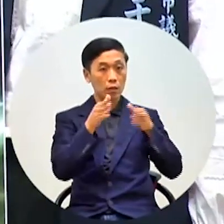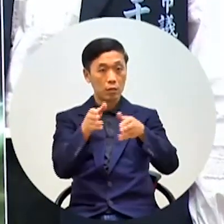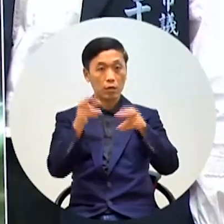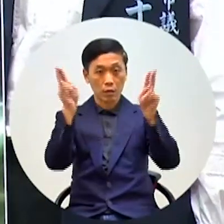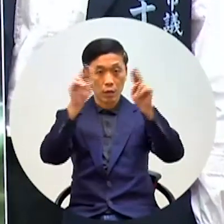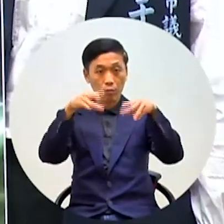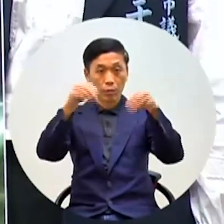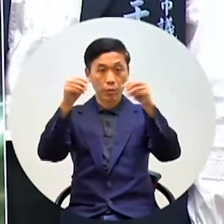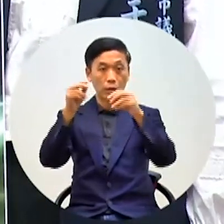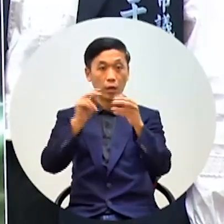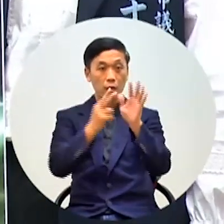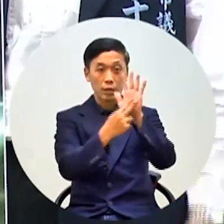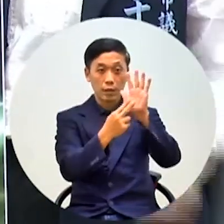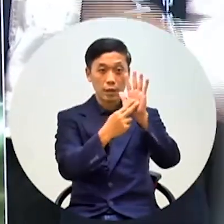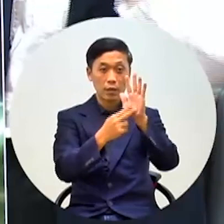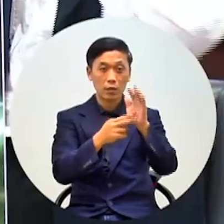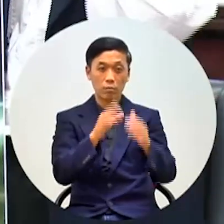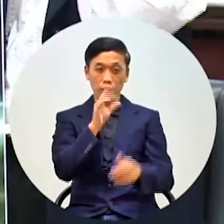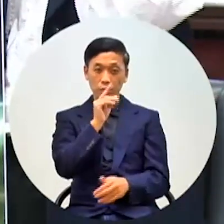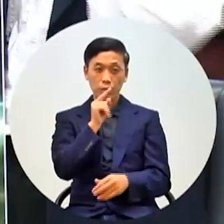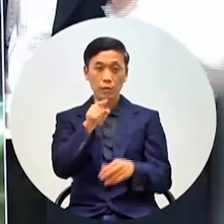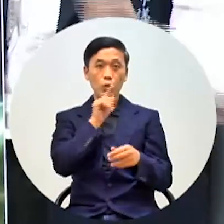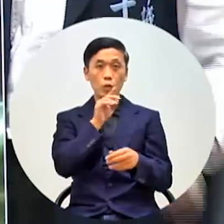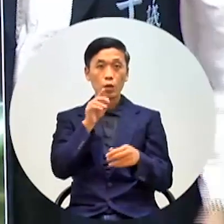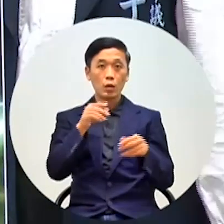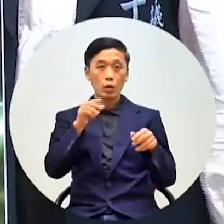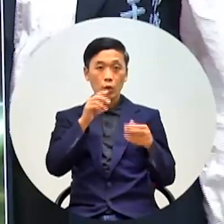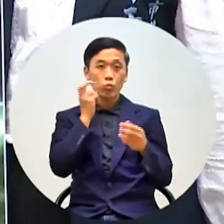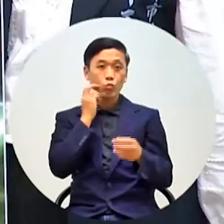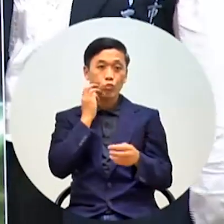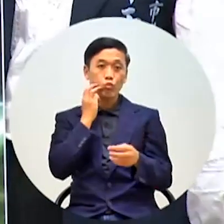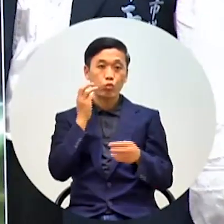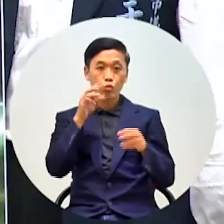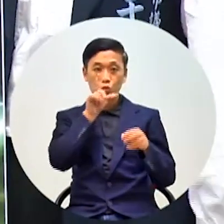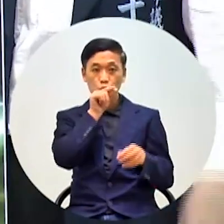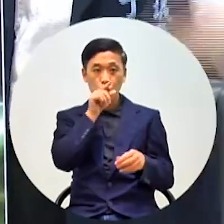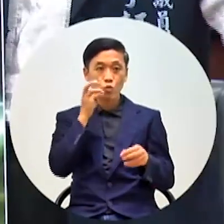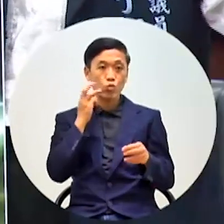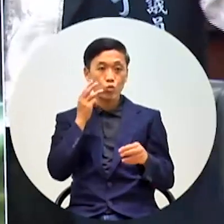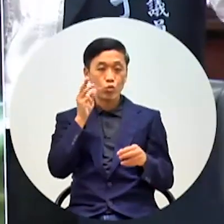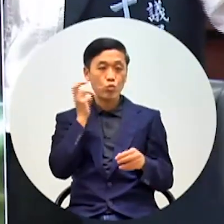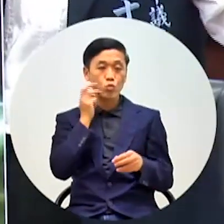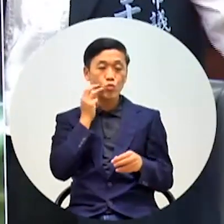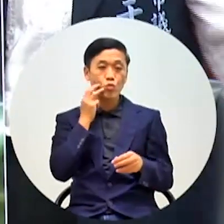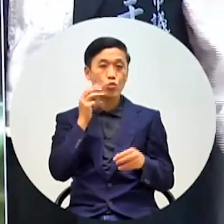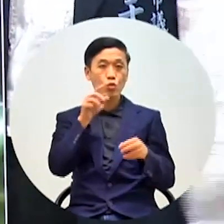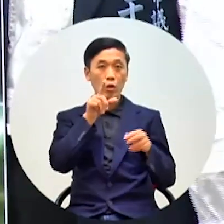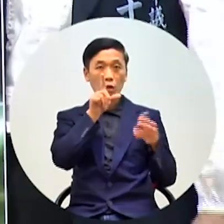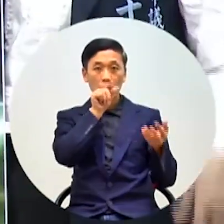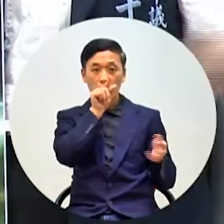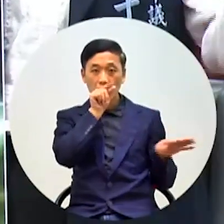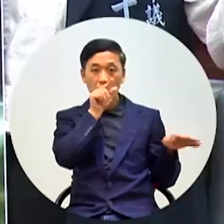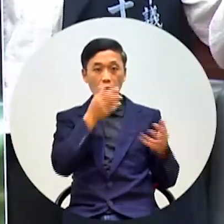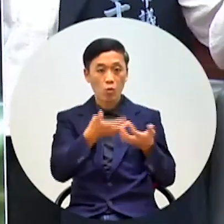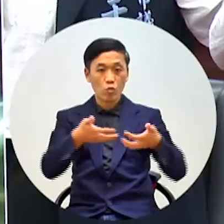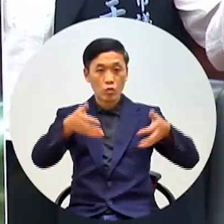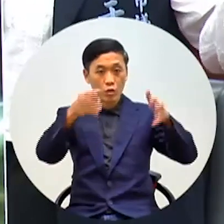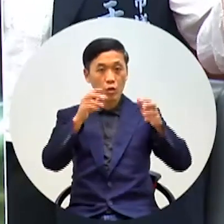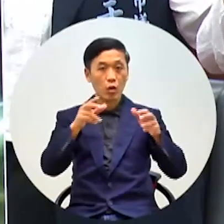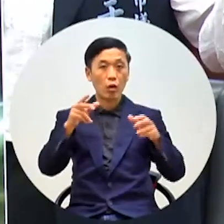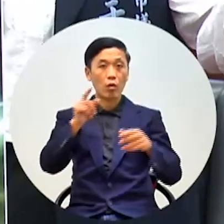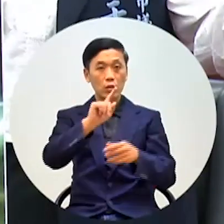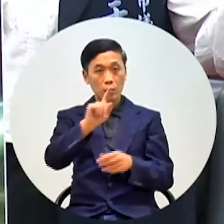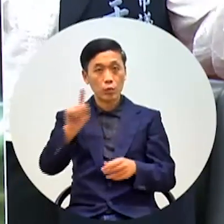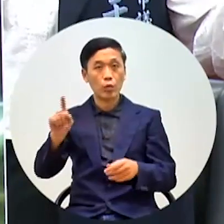鸟。好、哦，松鼠、鸟巢、鸟的树枝，什么都可以停电呢。我实在不知